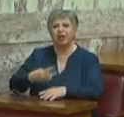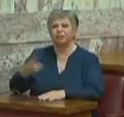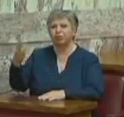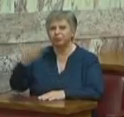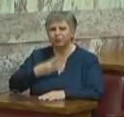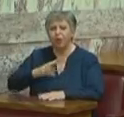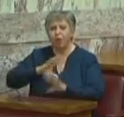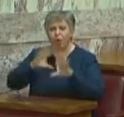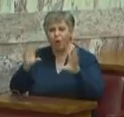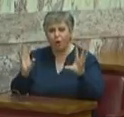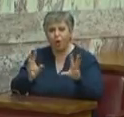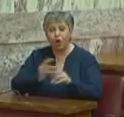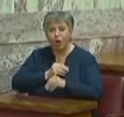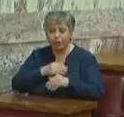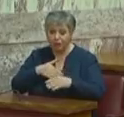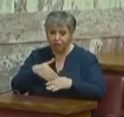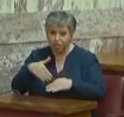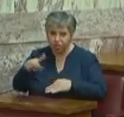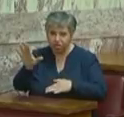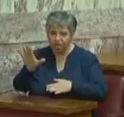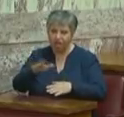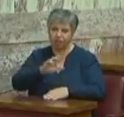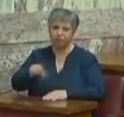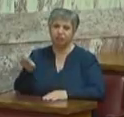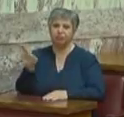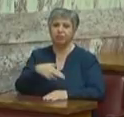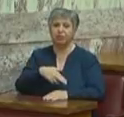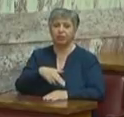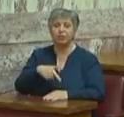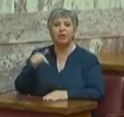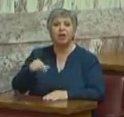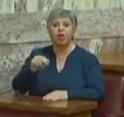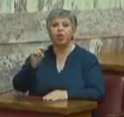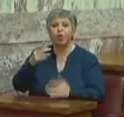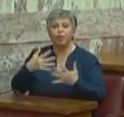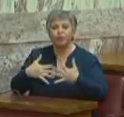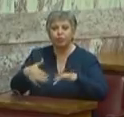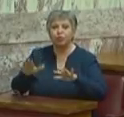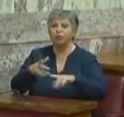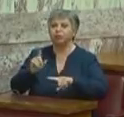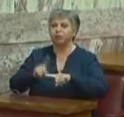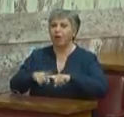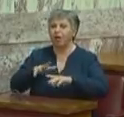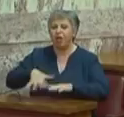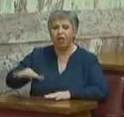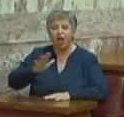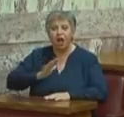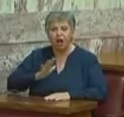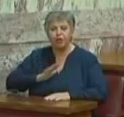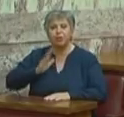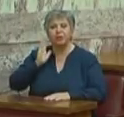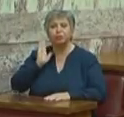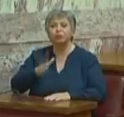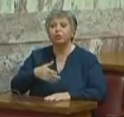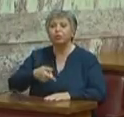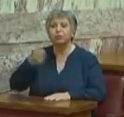Επιτήρησης και επιτέλους η Ελληνική Βουλή, ο ελληνικός λαός, μπορεί να συγκροτήσει αυτοδύναμα το μέλλον